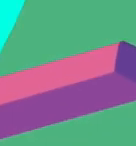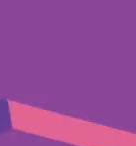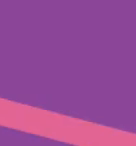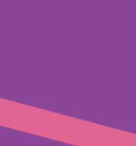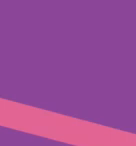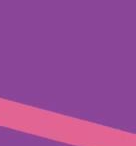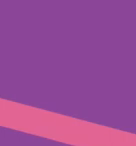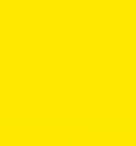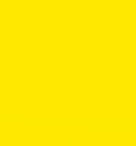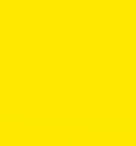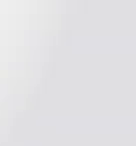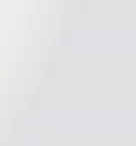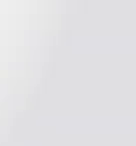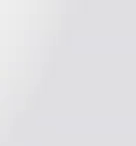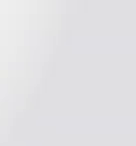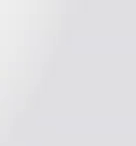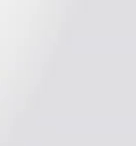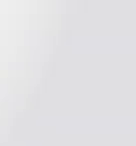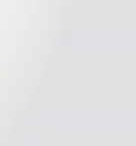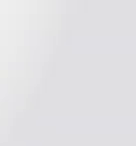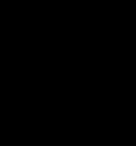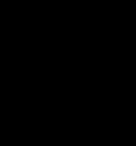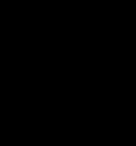pecutan Didik TV